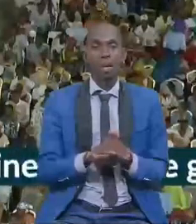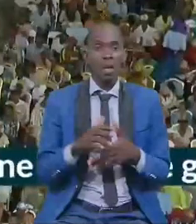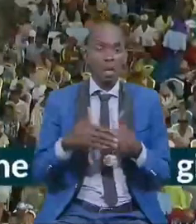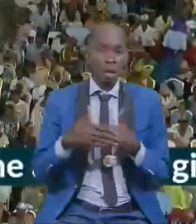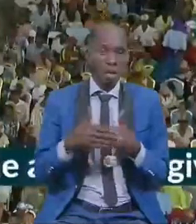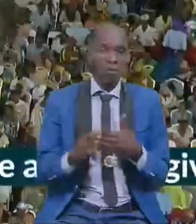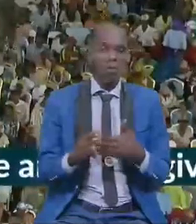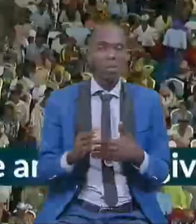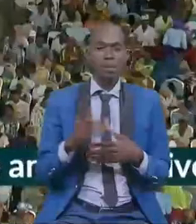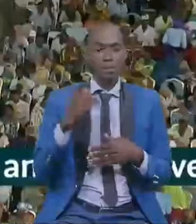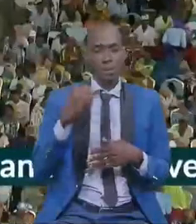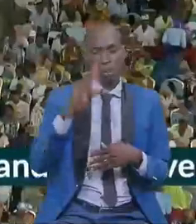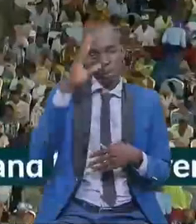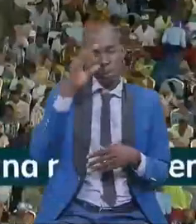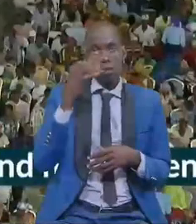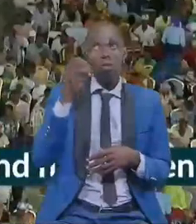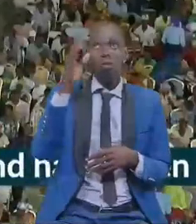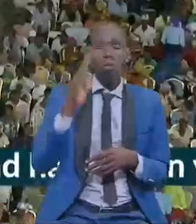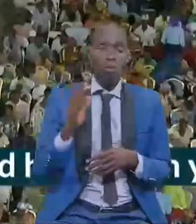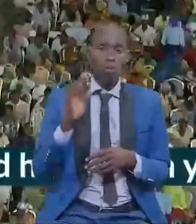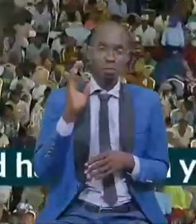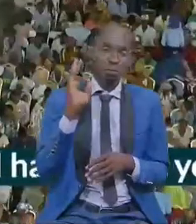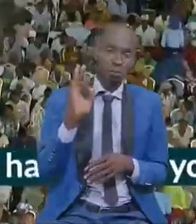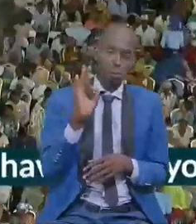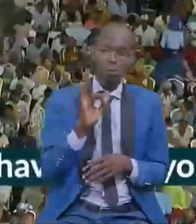après le message du pasteur,